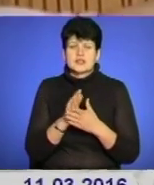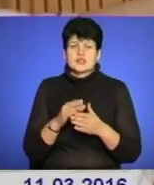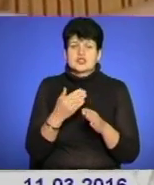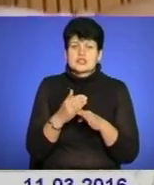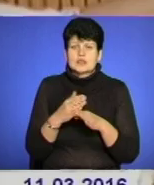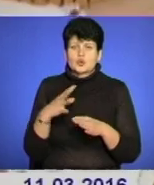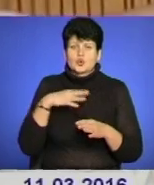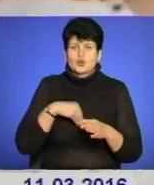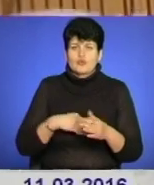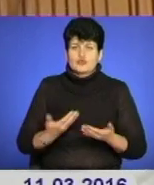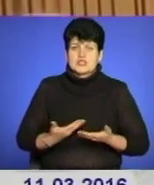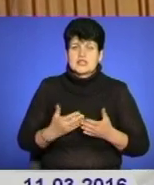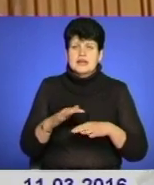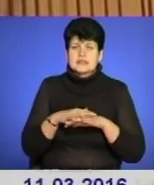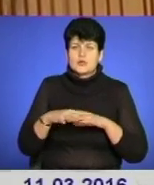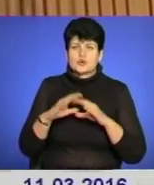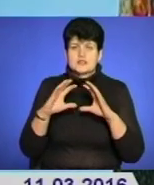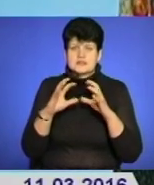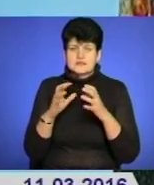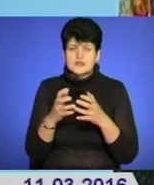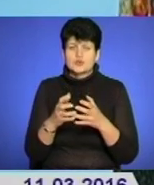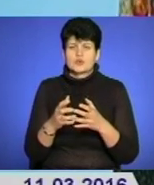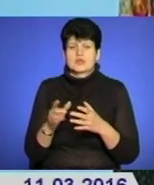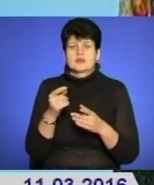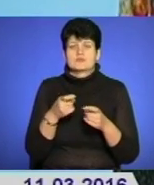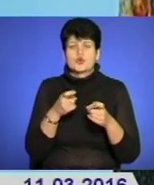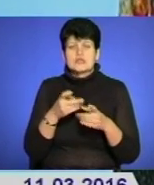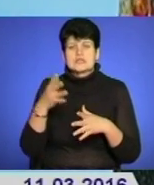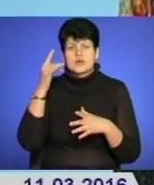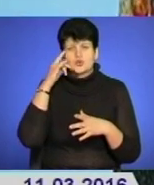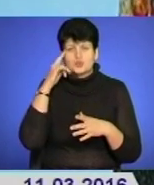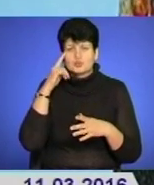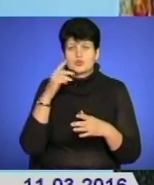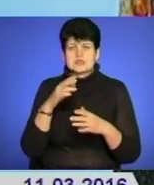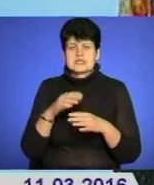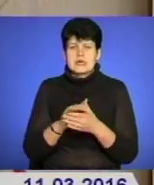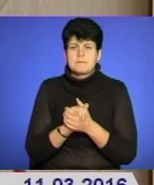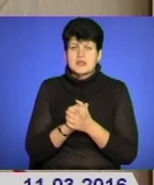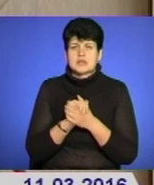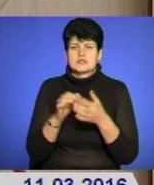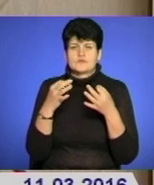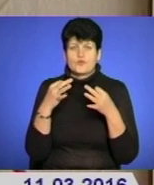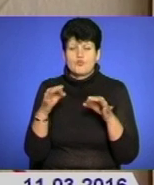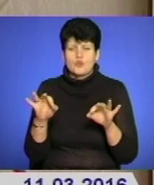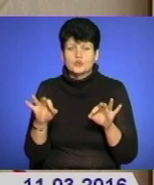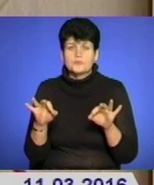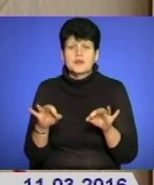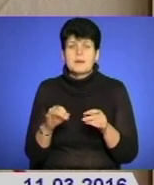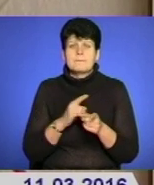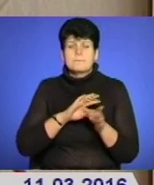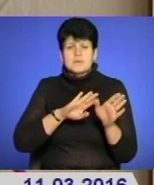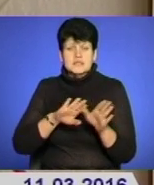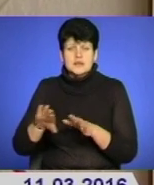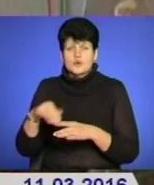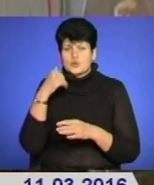життя народів світу, їх зброєю за суспільну думку, мир, свободу і демократію. Минають роки, змінюються покоління, та